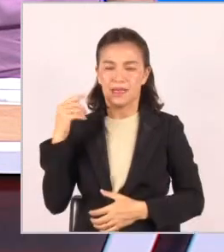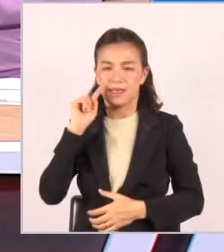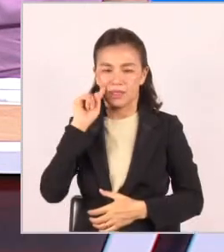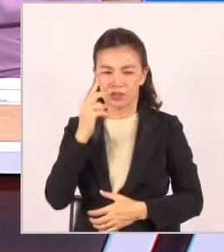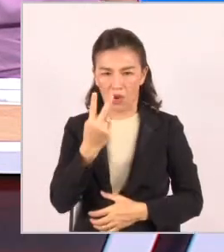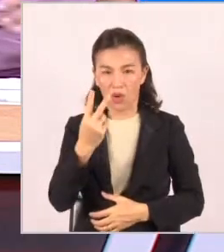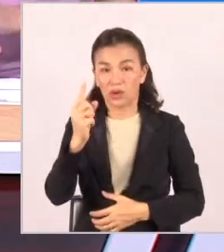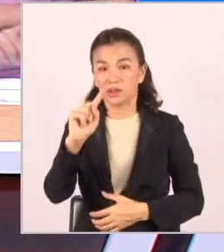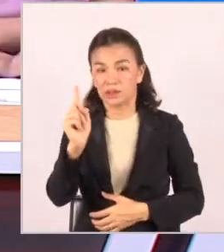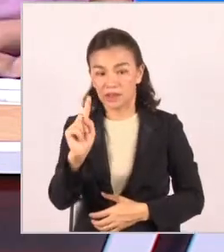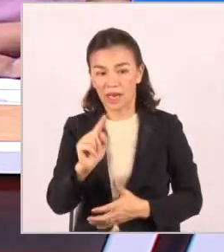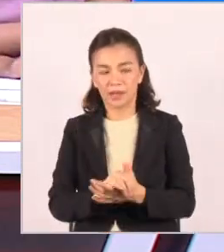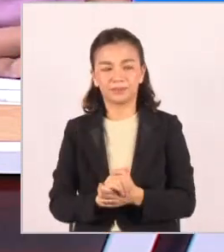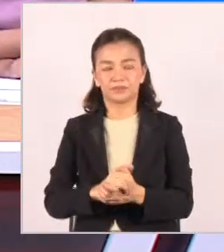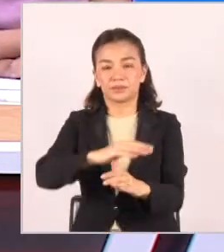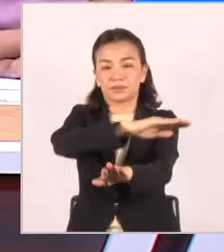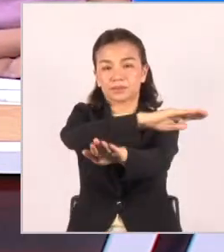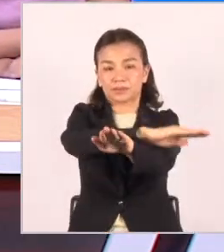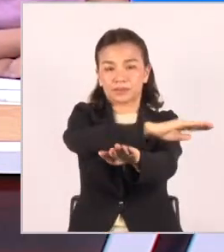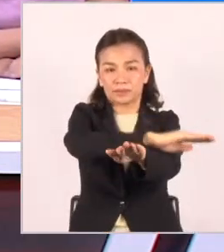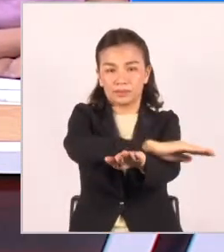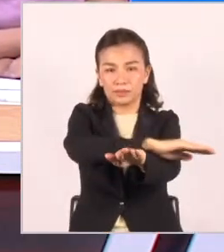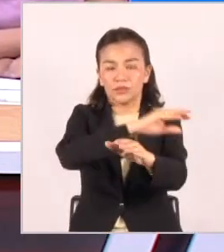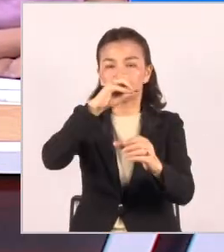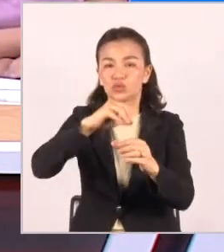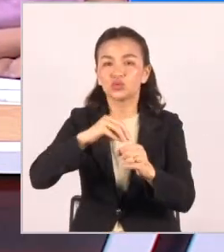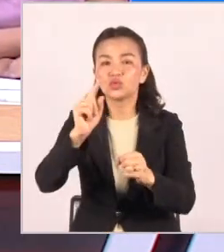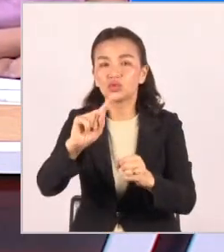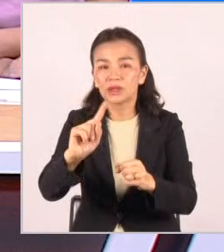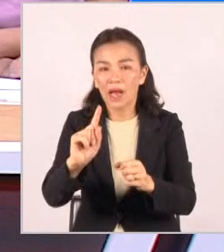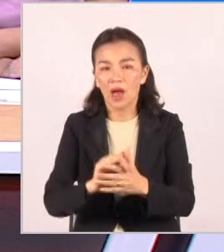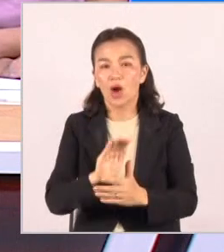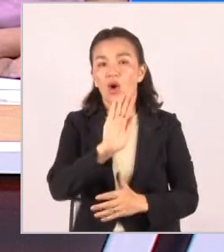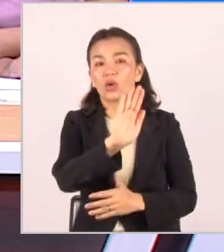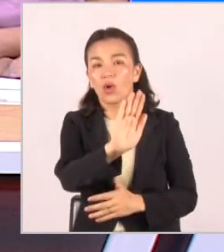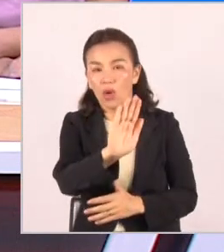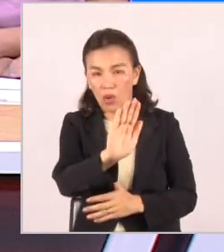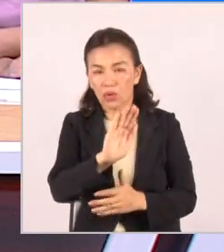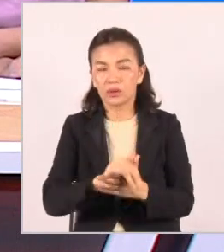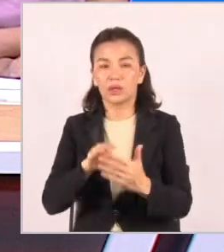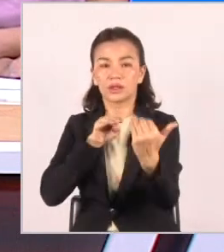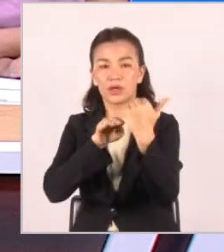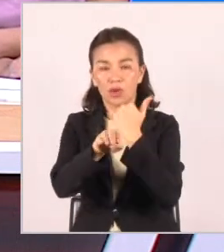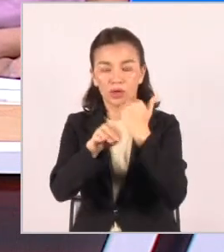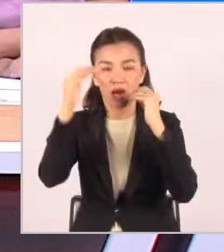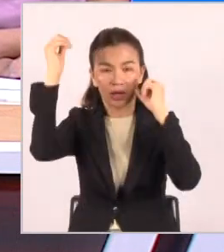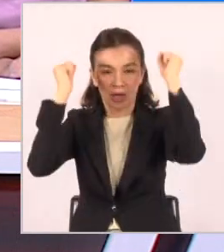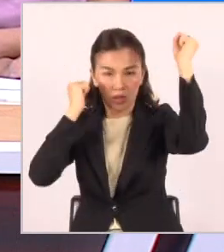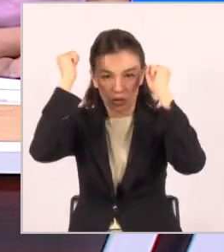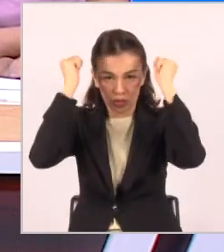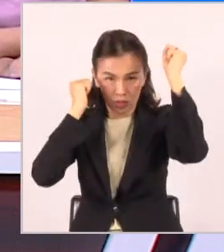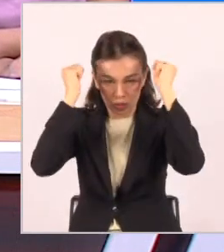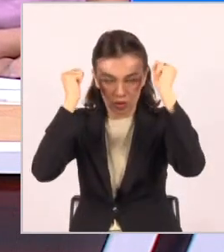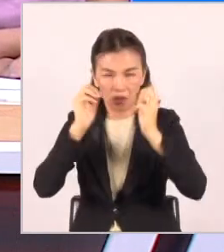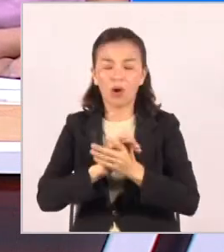เป็นเหตุระทึกที่เกิดขึ้นกลางสี่แยกไฟแดงในพื้นที่ของสี่แยกหลักเมืองถนนนครสวรรค์ตำบลตลาดอำเภอเมืองจังหวัดมหา